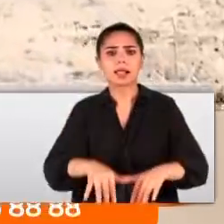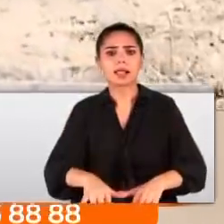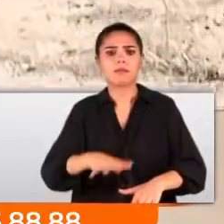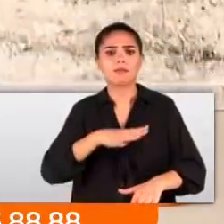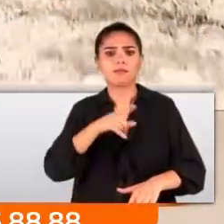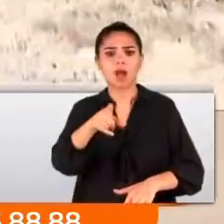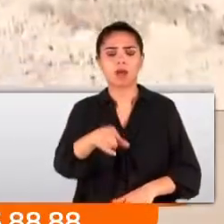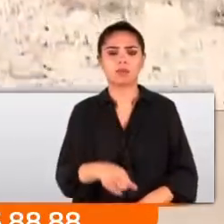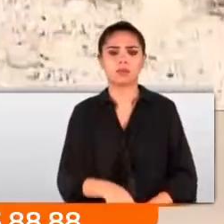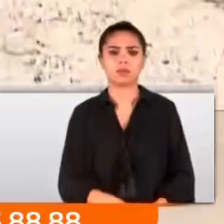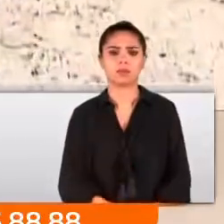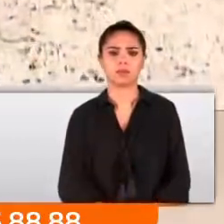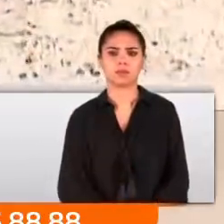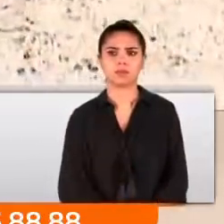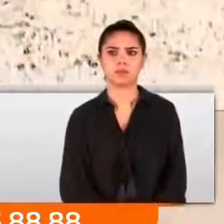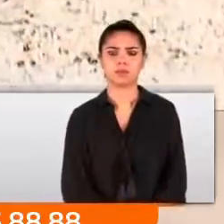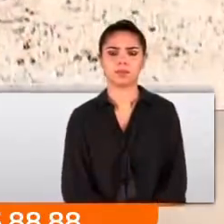dökülmeye...